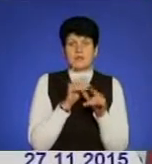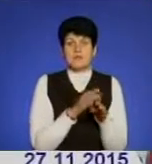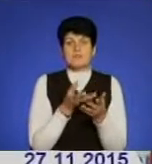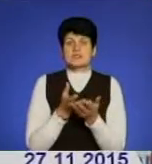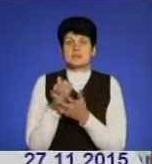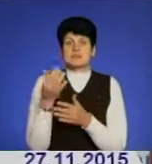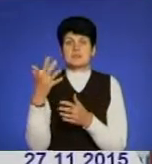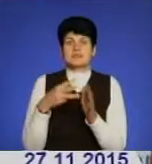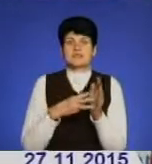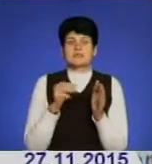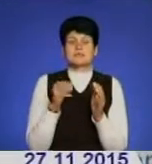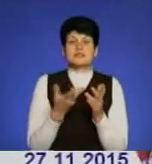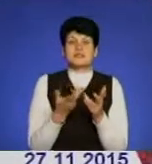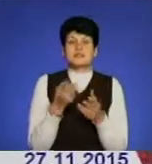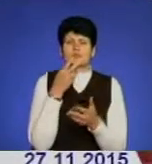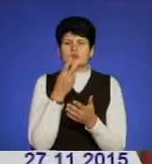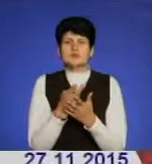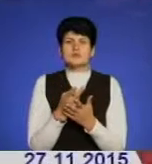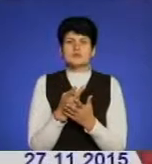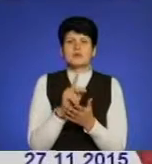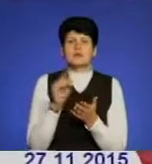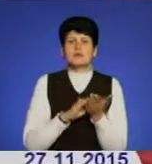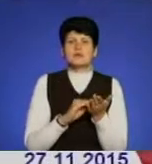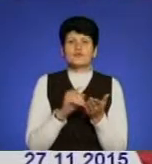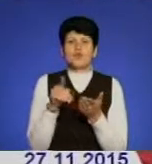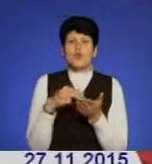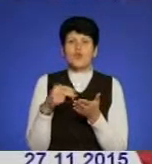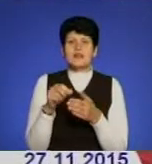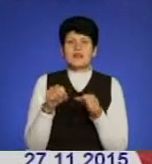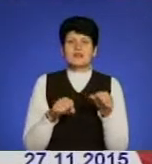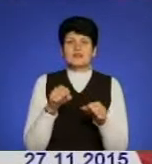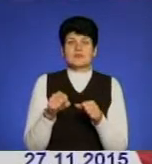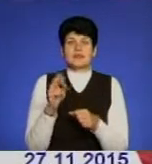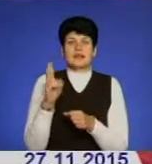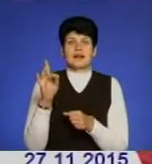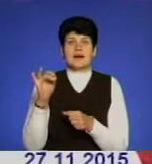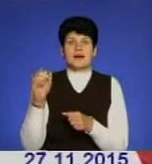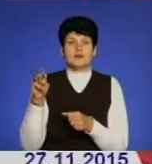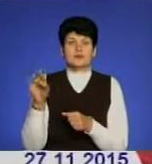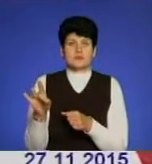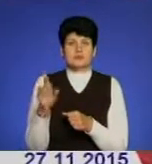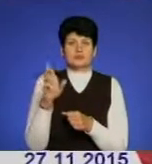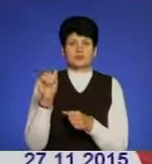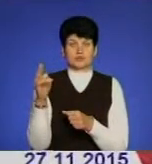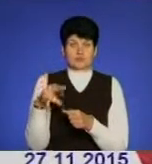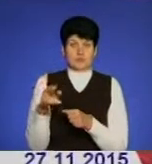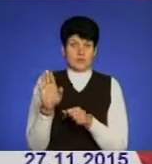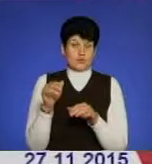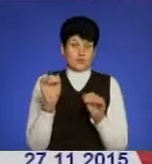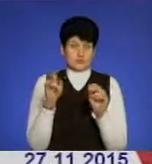тисяч. Підняли платіжку, і там зазначено, що вона закупила велосипеди в Креатор Буду. Да, от, і зразу можна